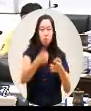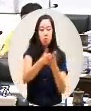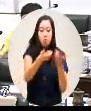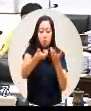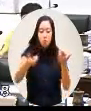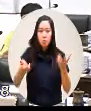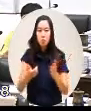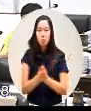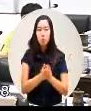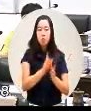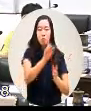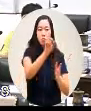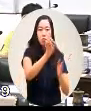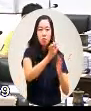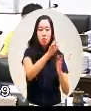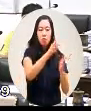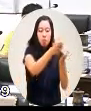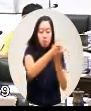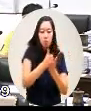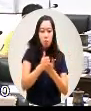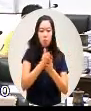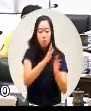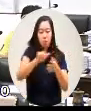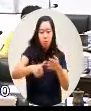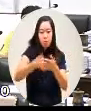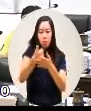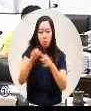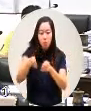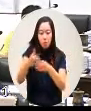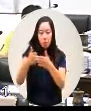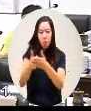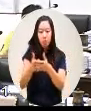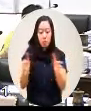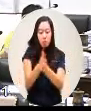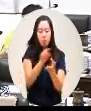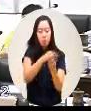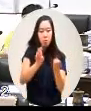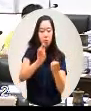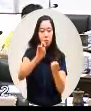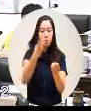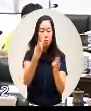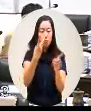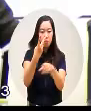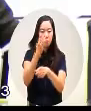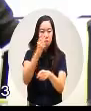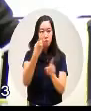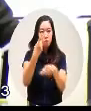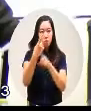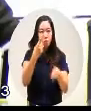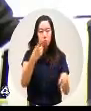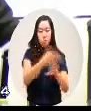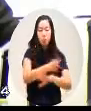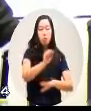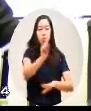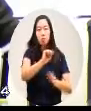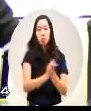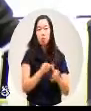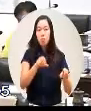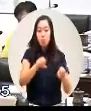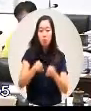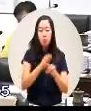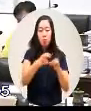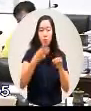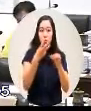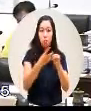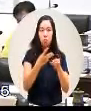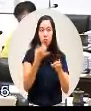然理事与选任理事，合计不得超过21人，任期1届3年，人选得人